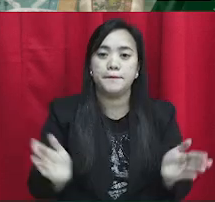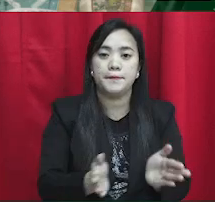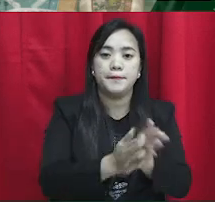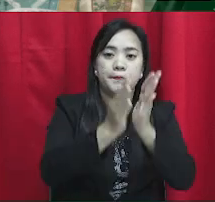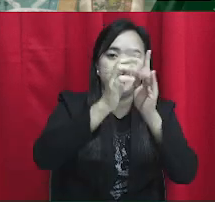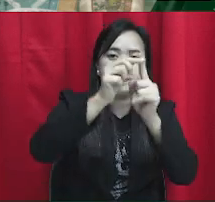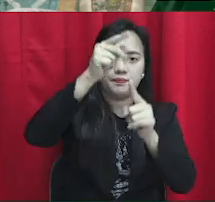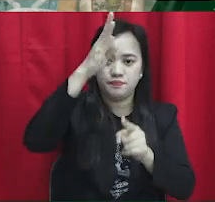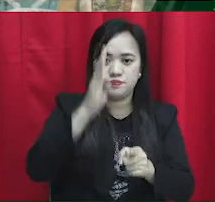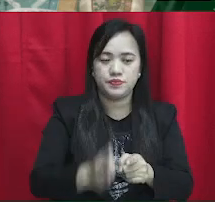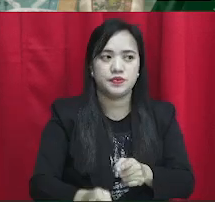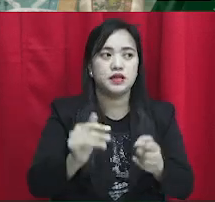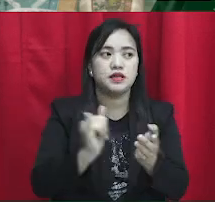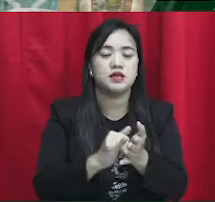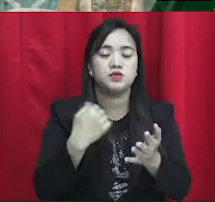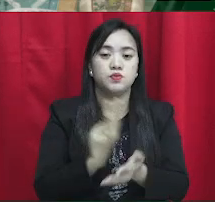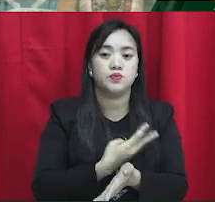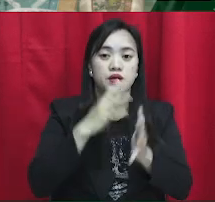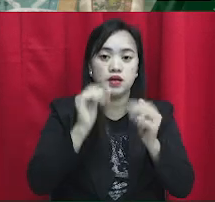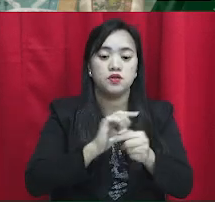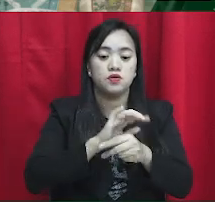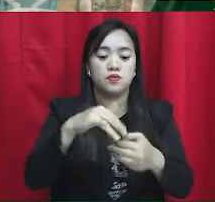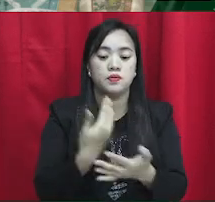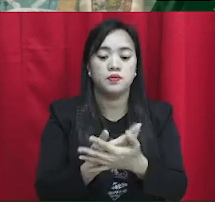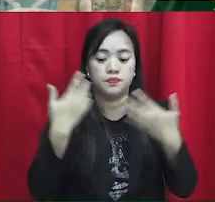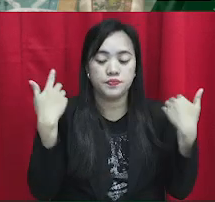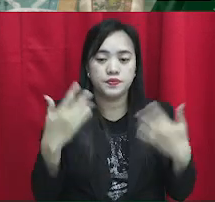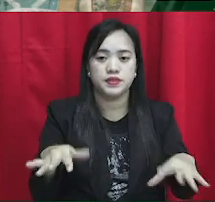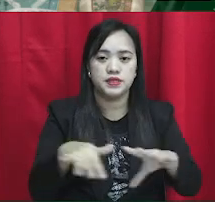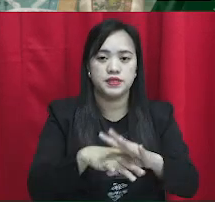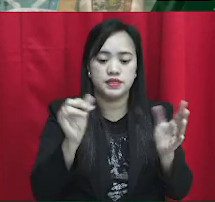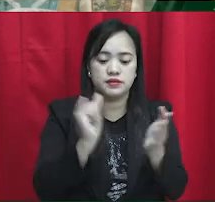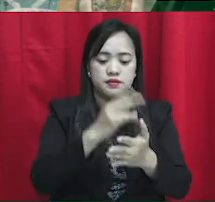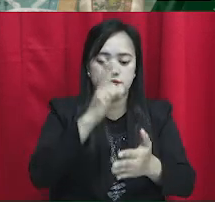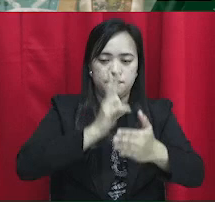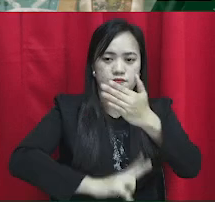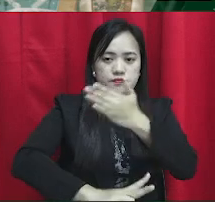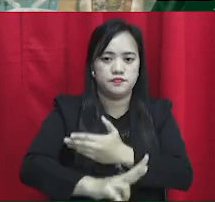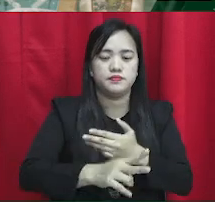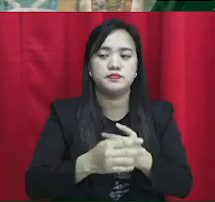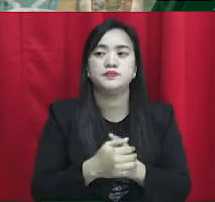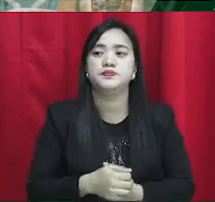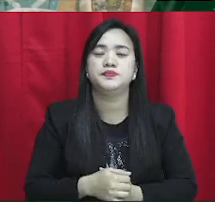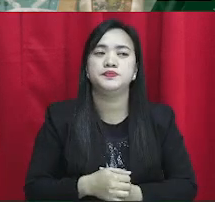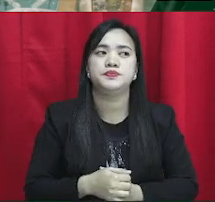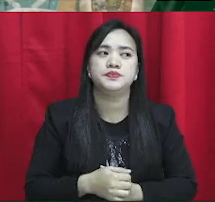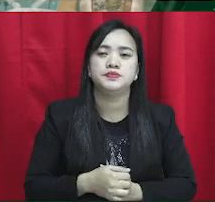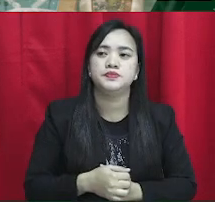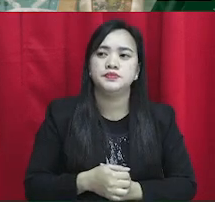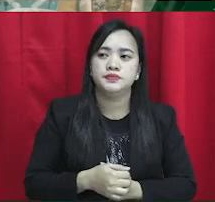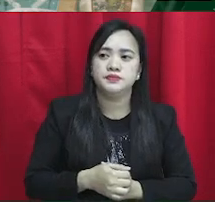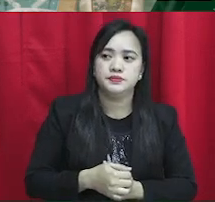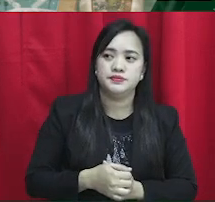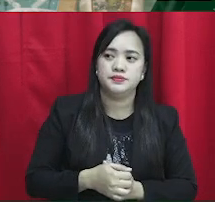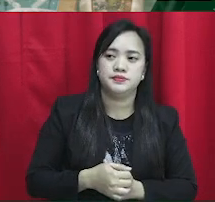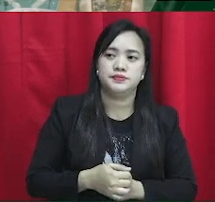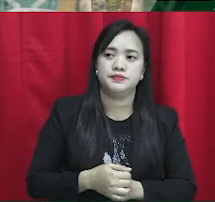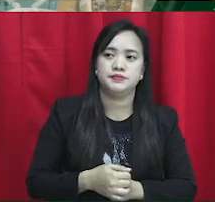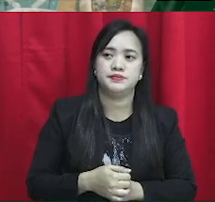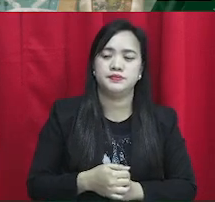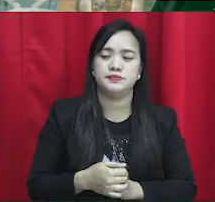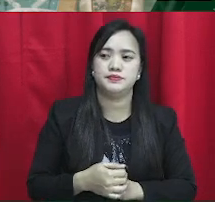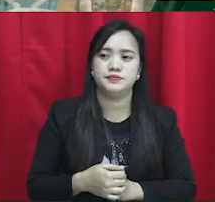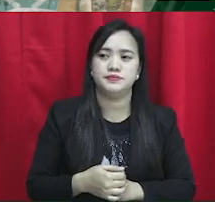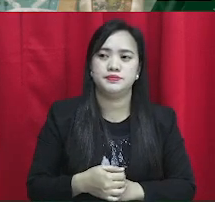ma'am. Yan ang gagamitin ko pantapos mamaya yung verse po na yan na sinabi ni Mary. Doon po sa nabanggit ko, ma'am, baka may gusto kayong maidagdag.